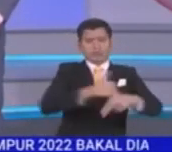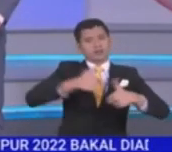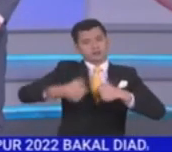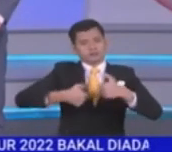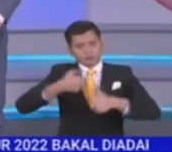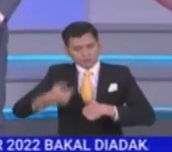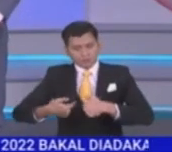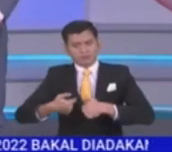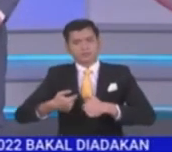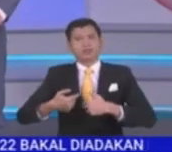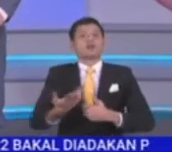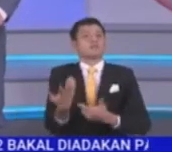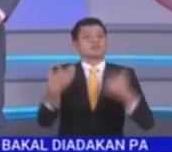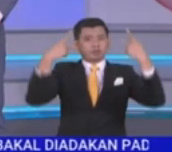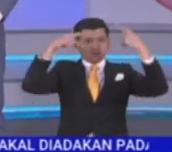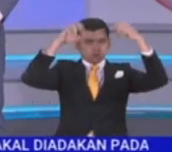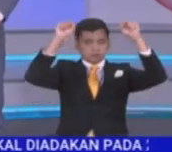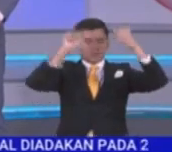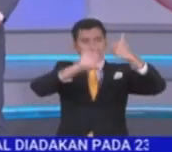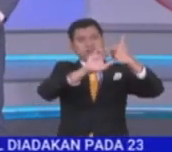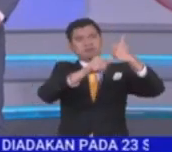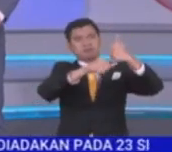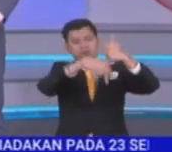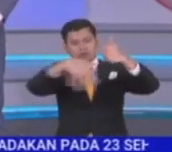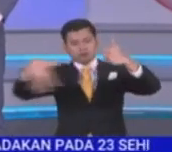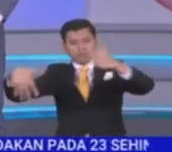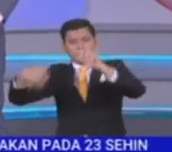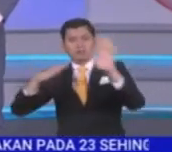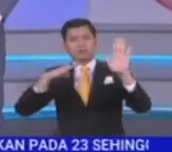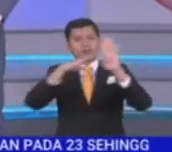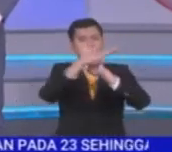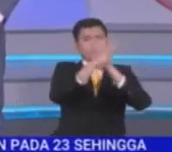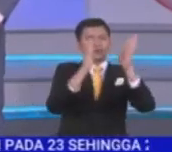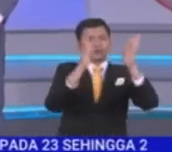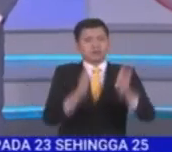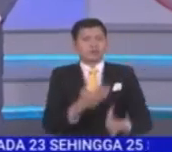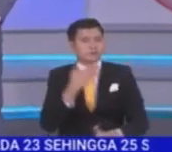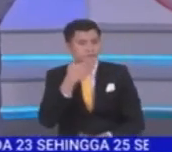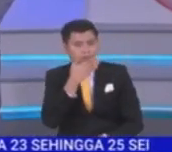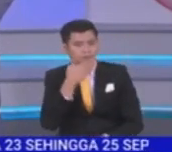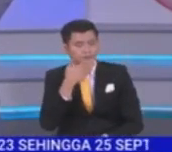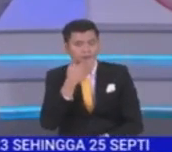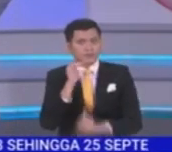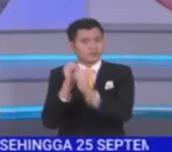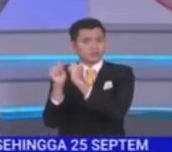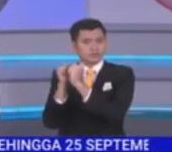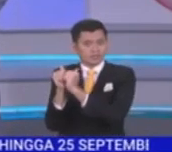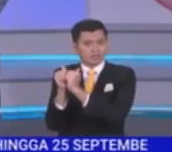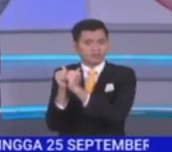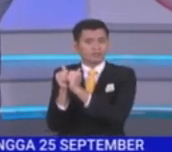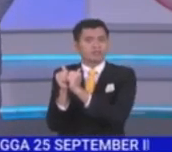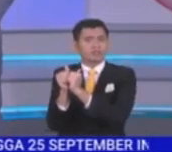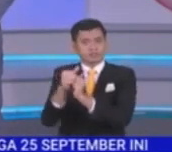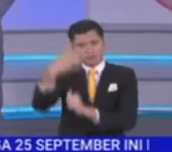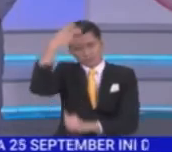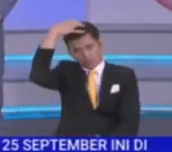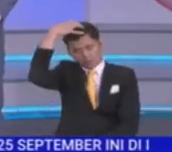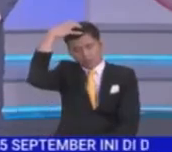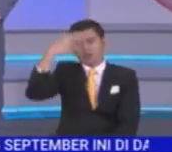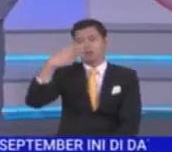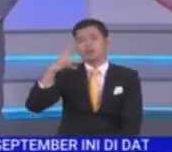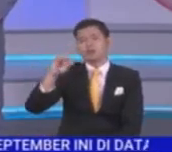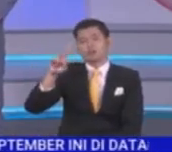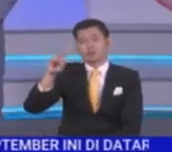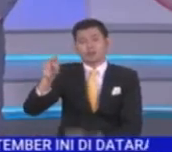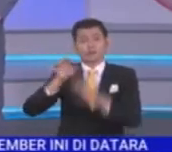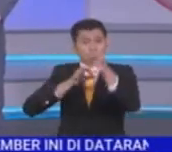negeri berkenaan. Pengerusi Jawatankuasa Tetap Pembangunan Generasi Muda, Sukan dan Pembangunan Modal Insan Negeri Selangor, Muhammad Khairuddin